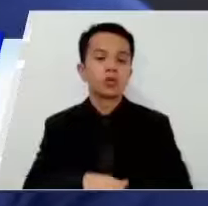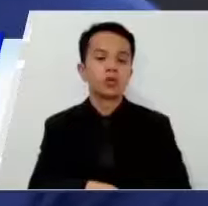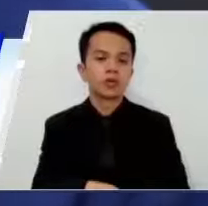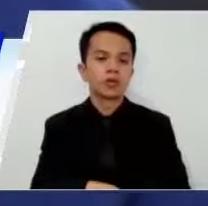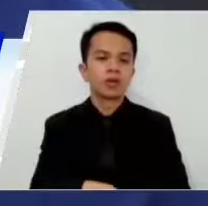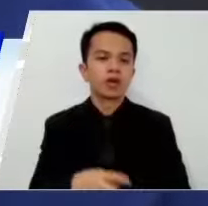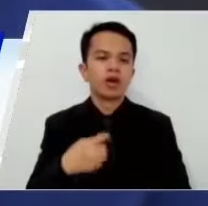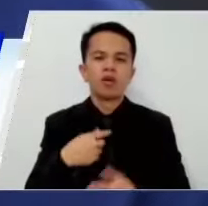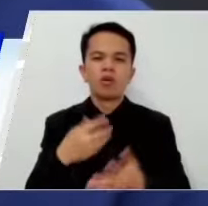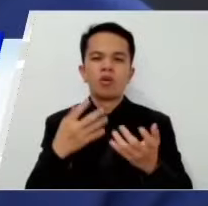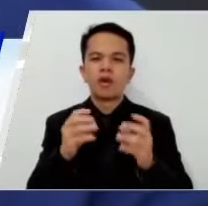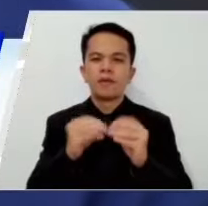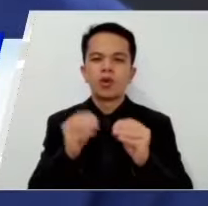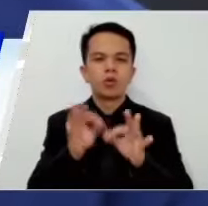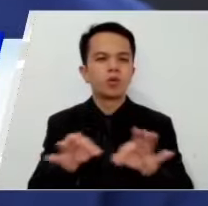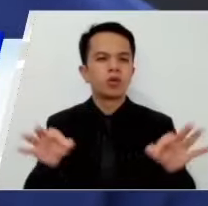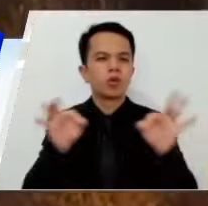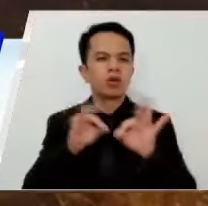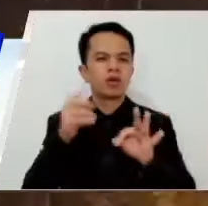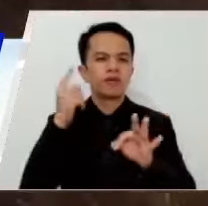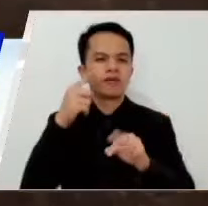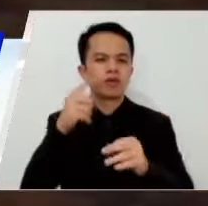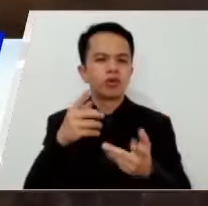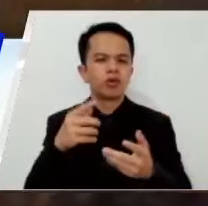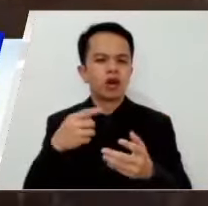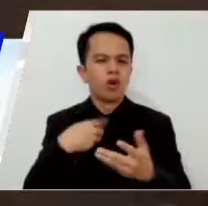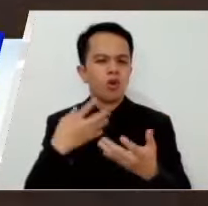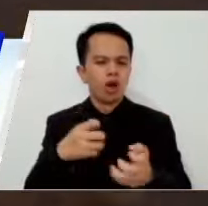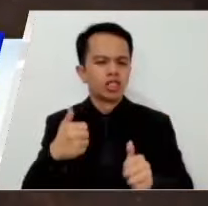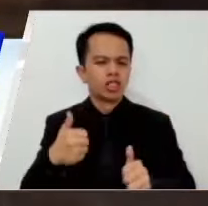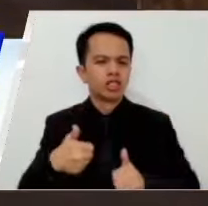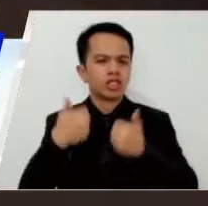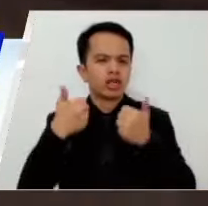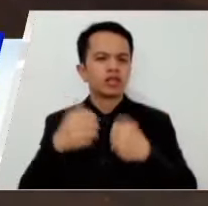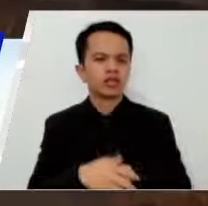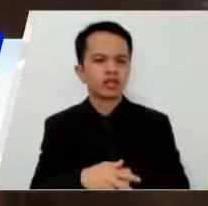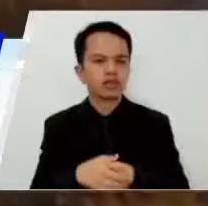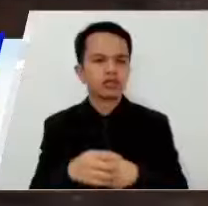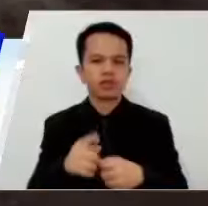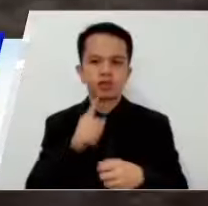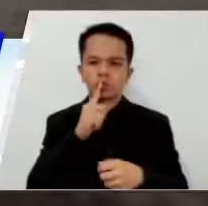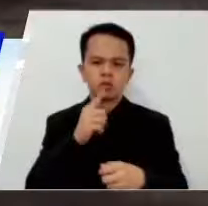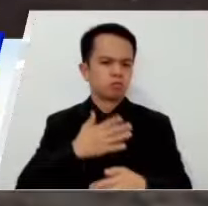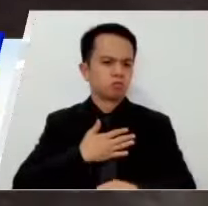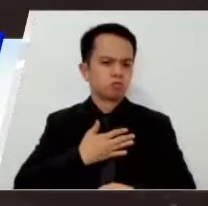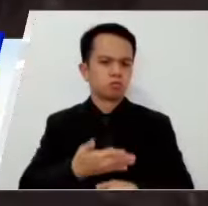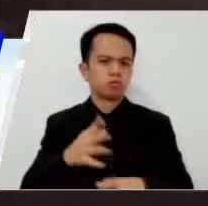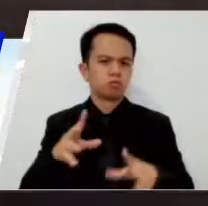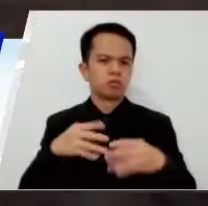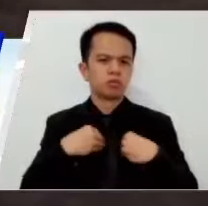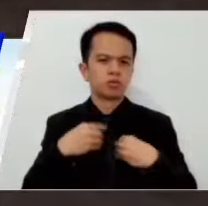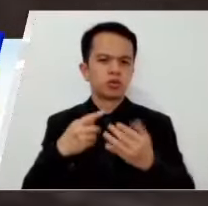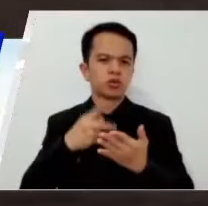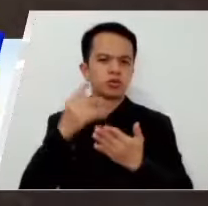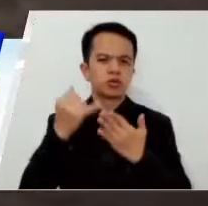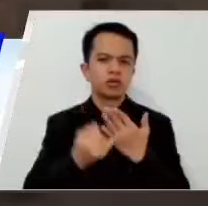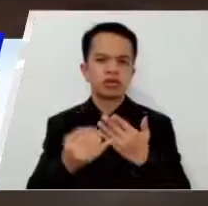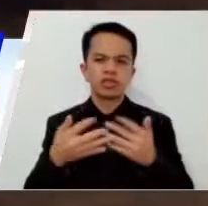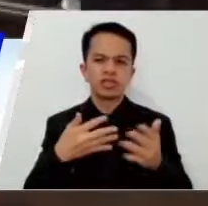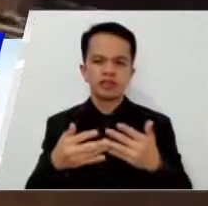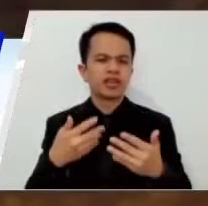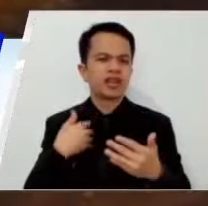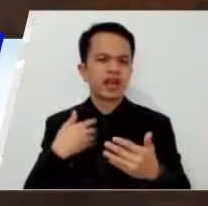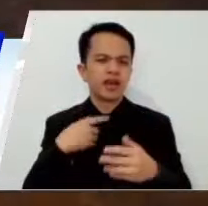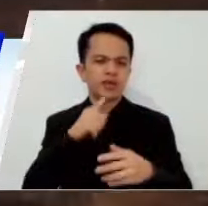sa importansya ng pagkakaroon ko ng challenge. No hesitations nga raw nang tanggapin niya ang proyekto sa kabila ng challenging demands gaya